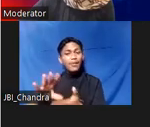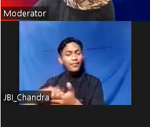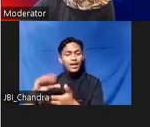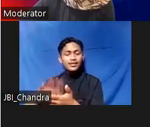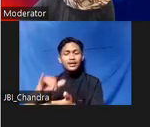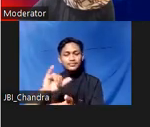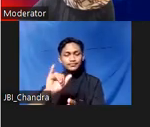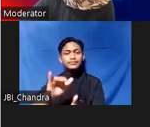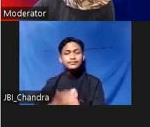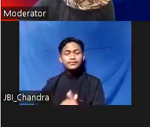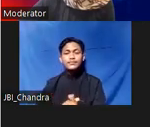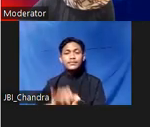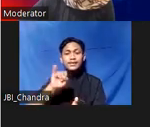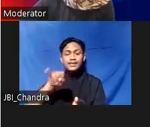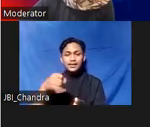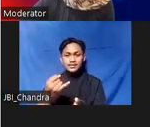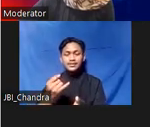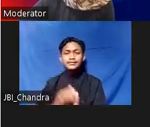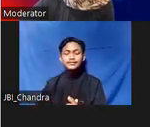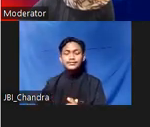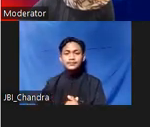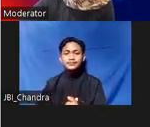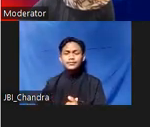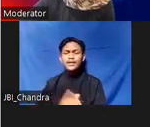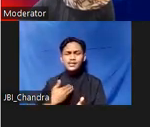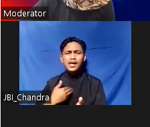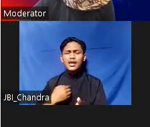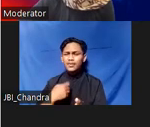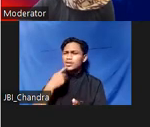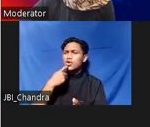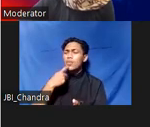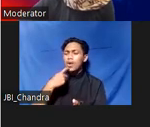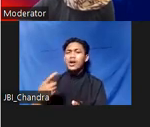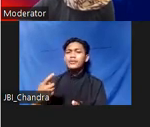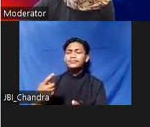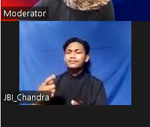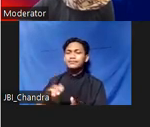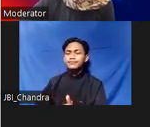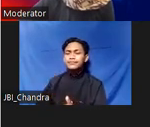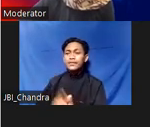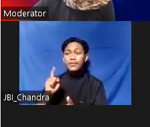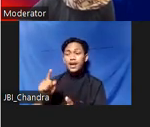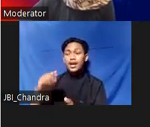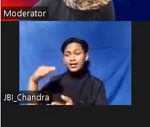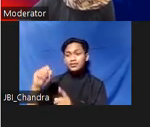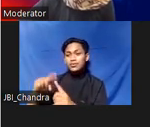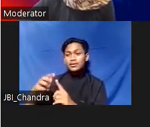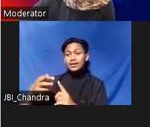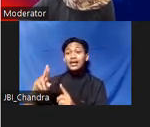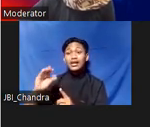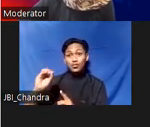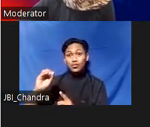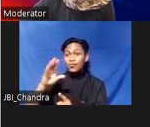jadi begini Saya pernah mencoba Saya pernah mencoba menggunakan zotero untuk berbahasa Arab